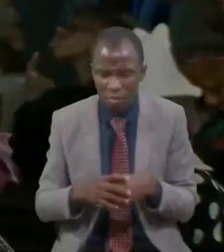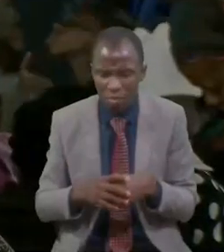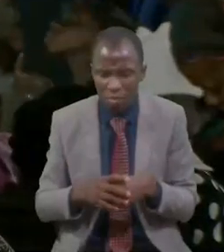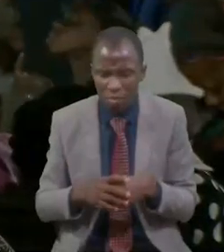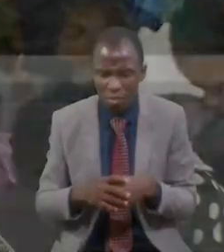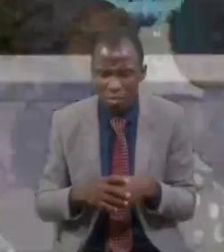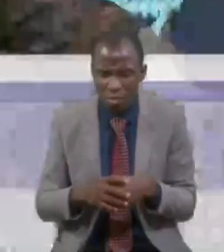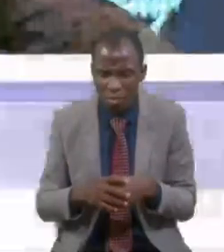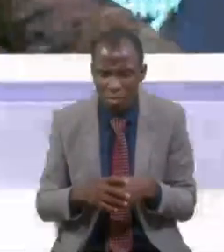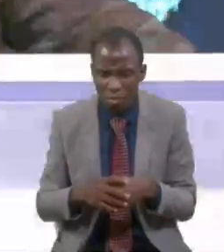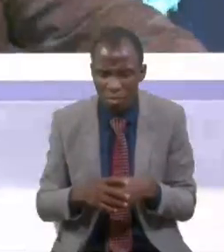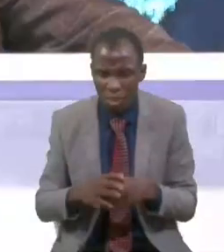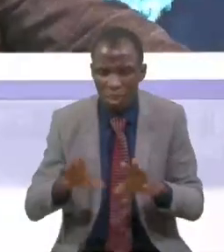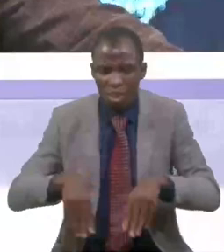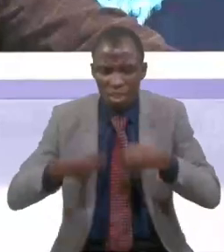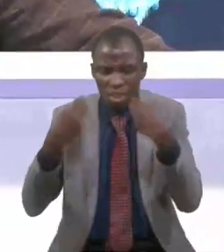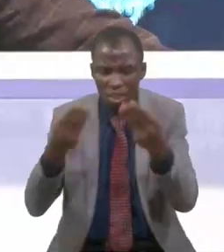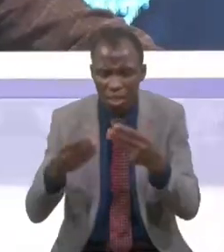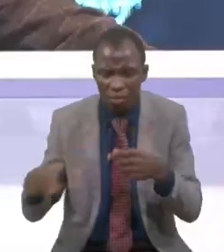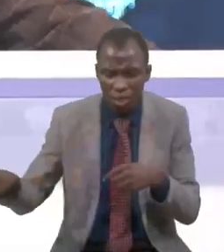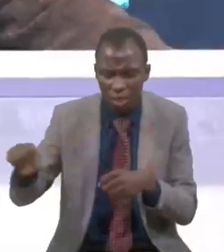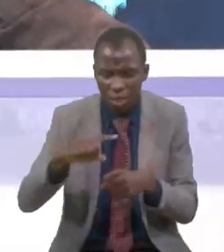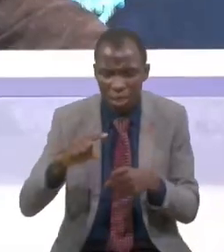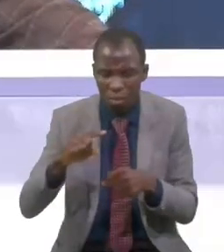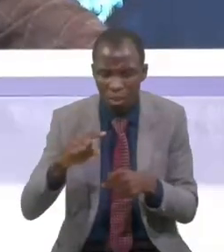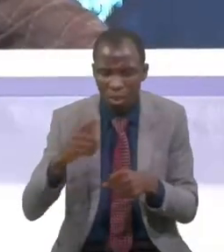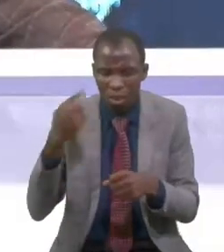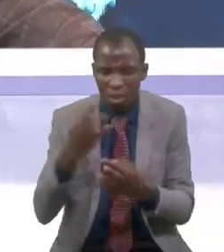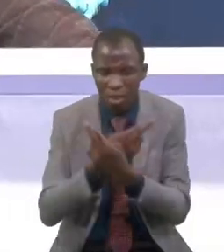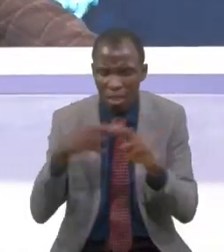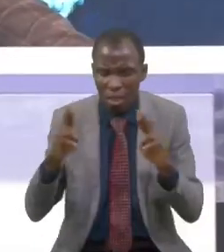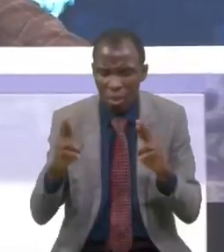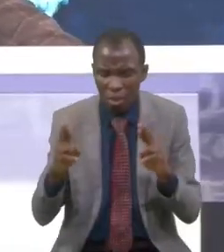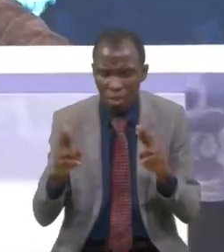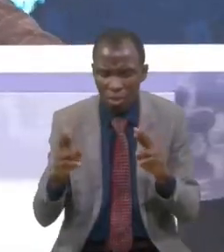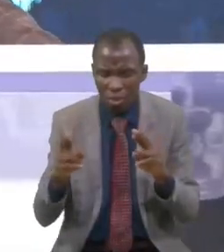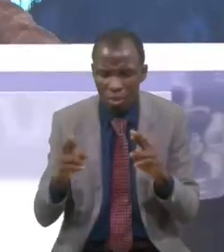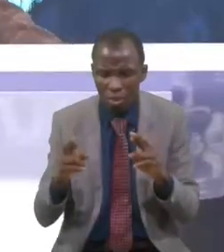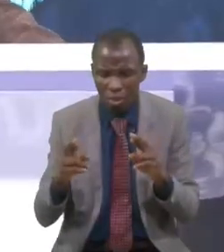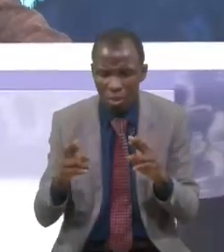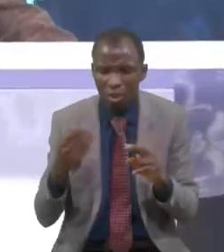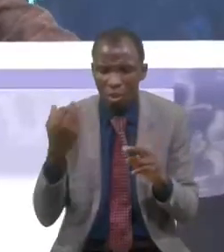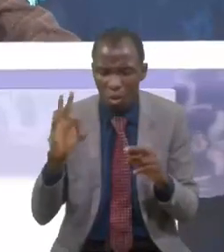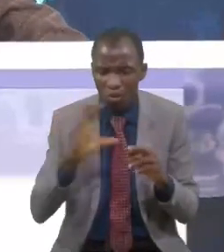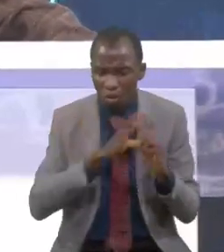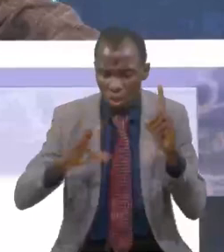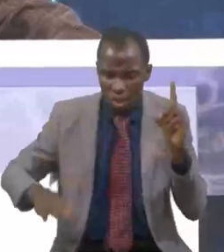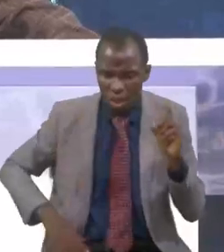jésuschist accorde-leur la rédemption de Christ